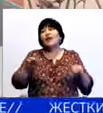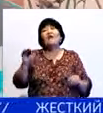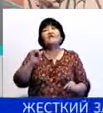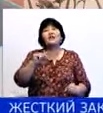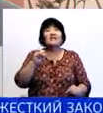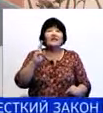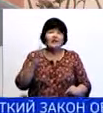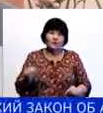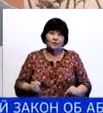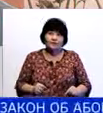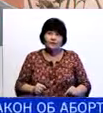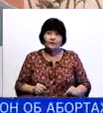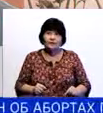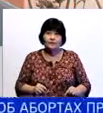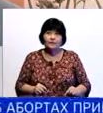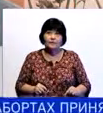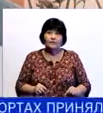физики.